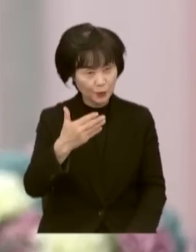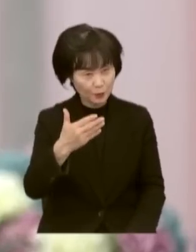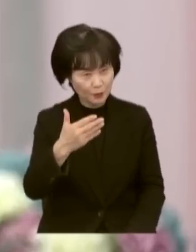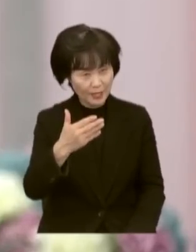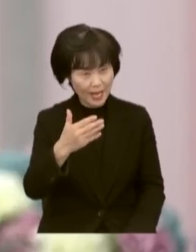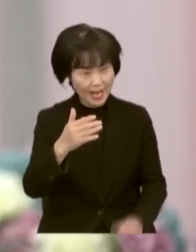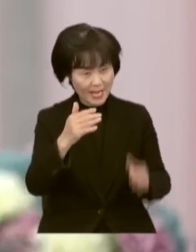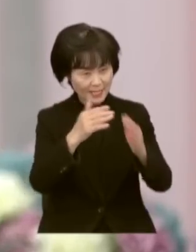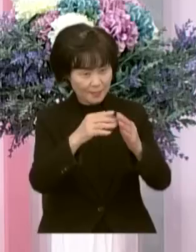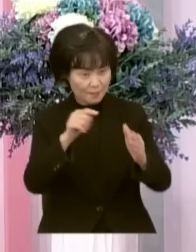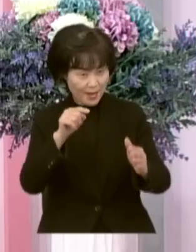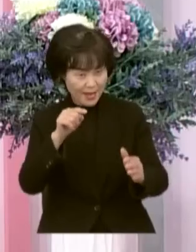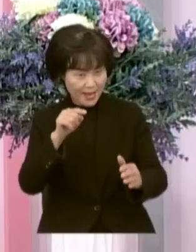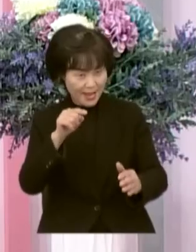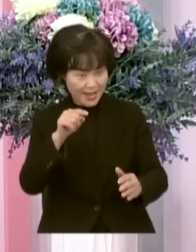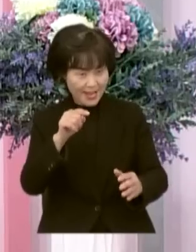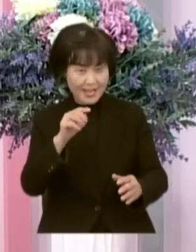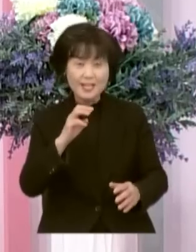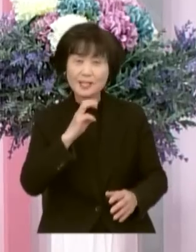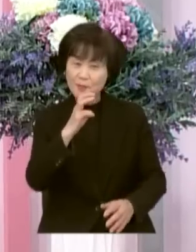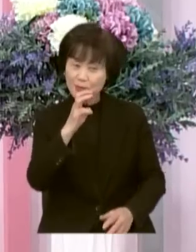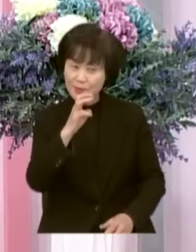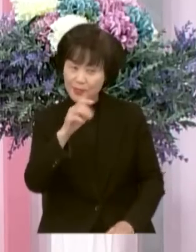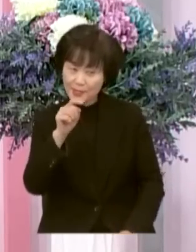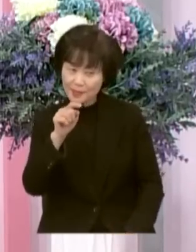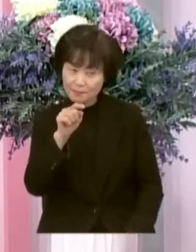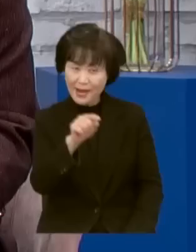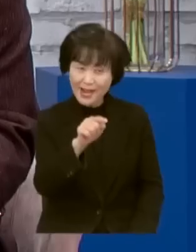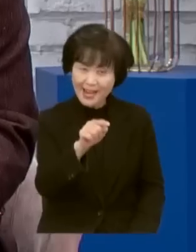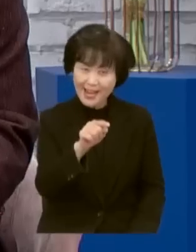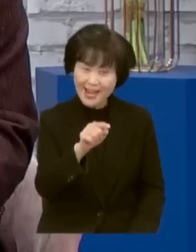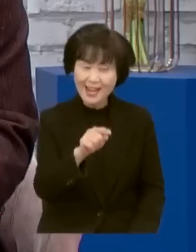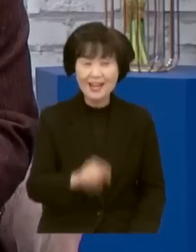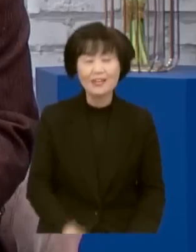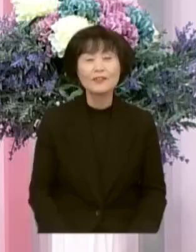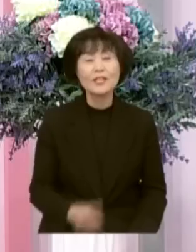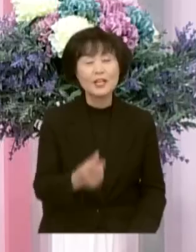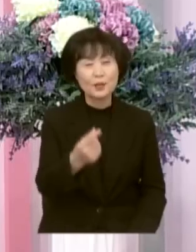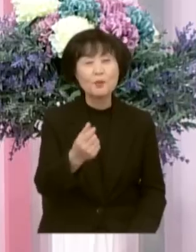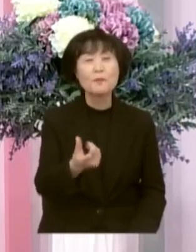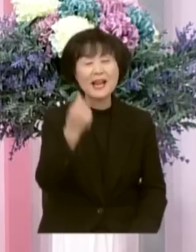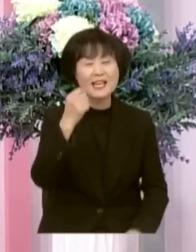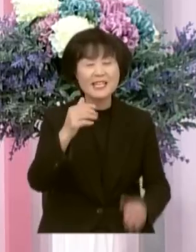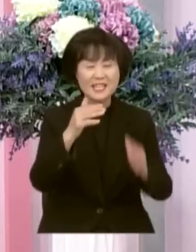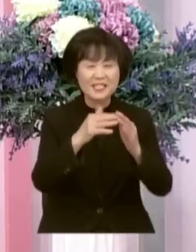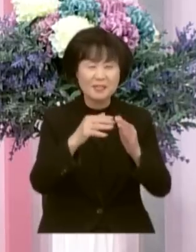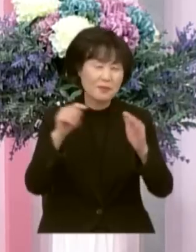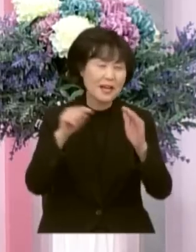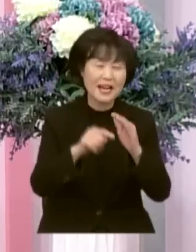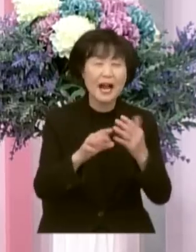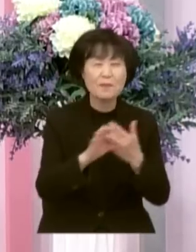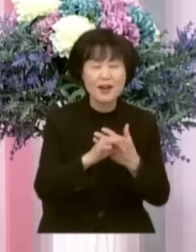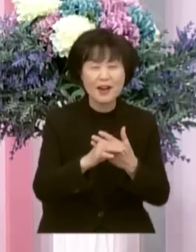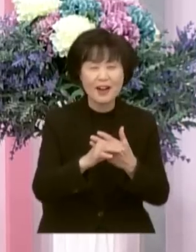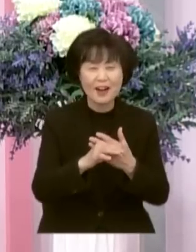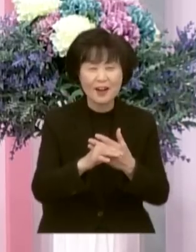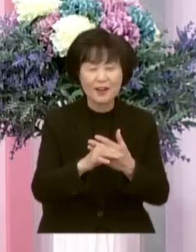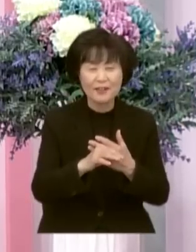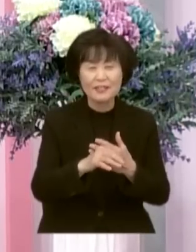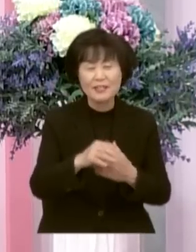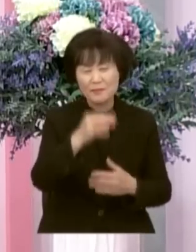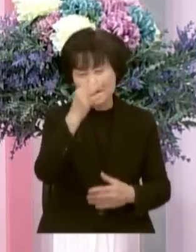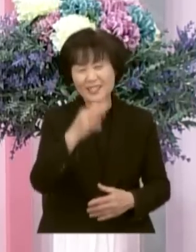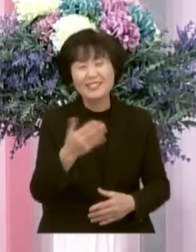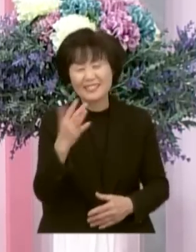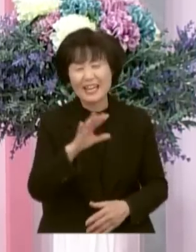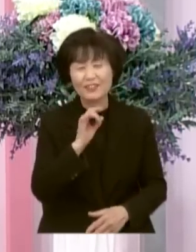배를 갖다가 이렇게 하고 있다가 30분 딱 되자마자 띵롱 이렇게 눌렀거든요. 너무 일찍 가거나 그러면 또 실례가 될까 봐. 그래가지고는 딱